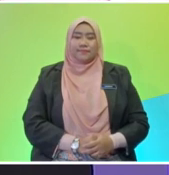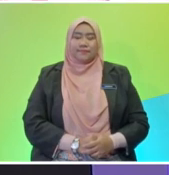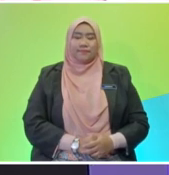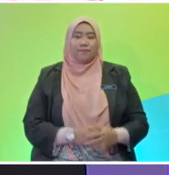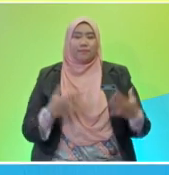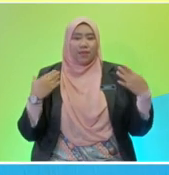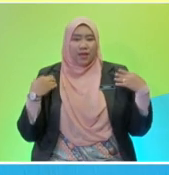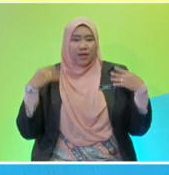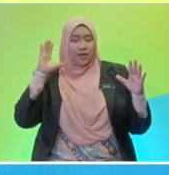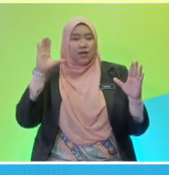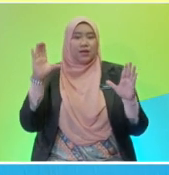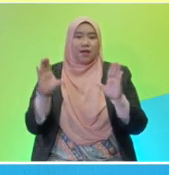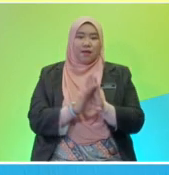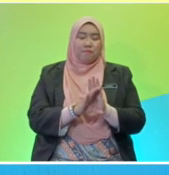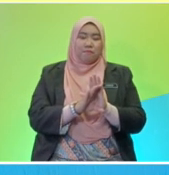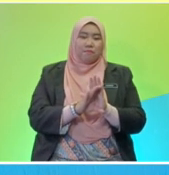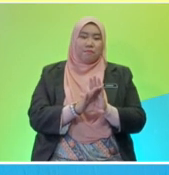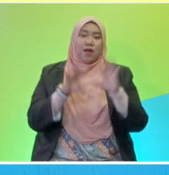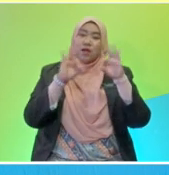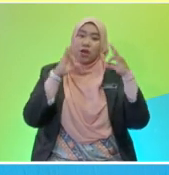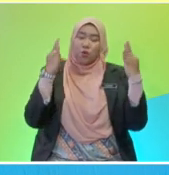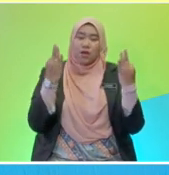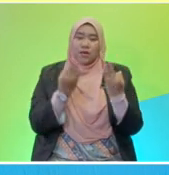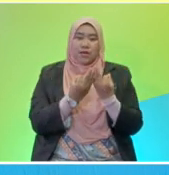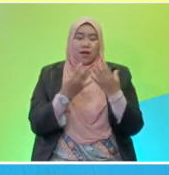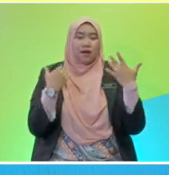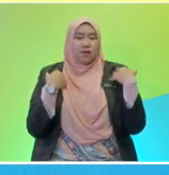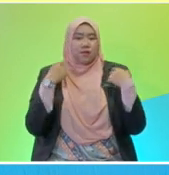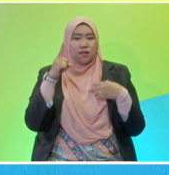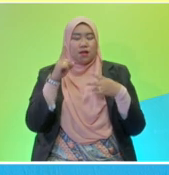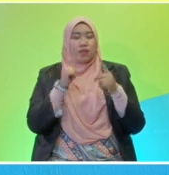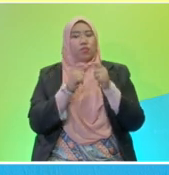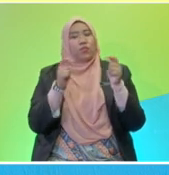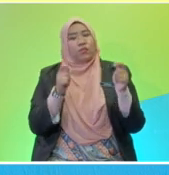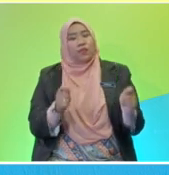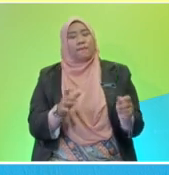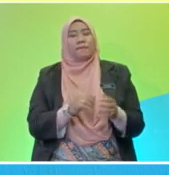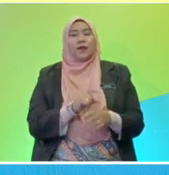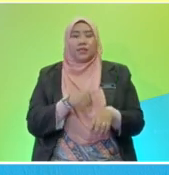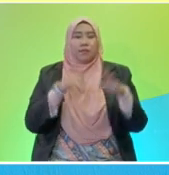keluarga macam ada satu tempat yang terkenal di Indonesia